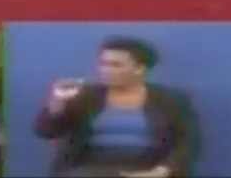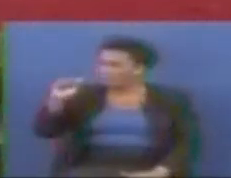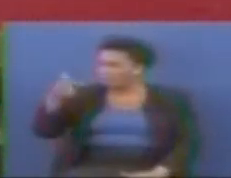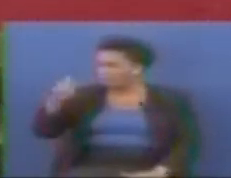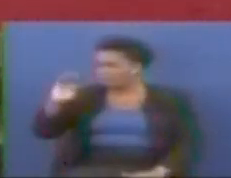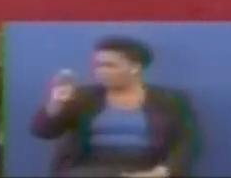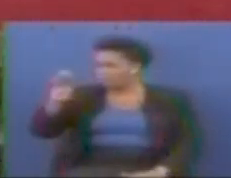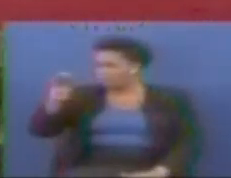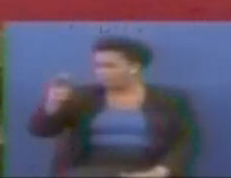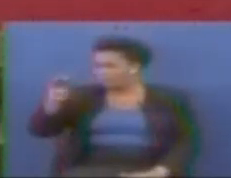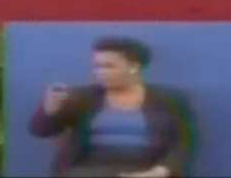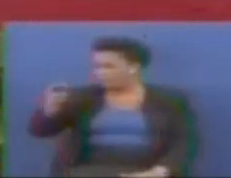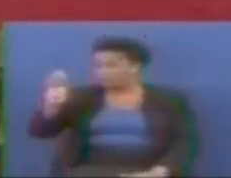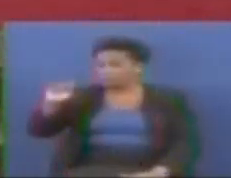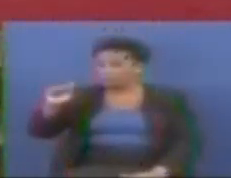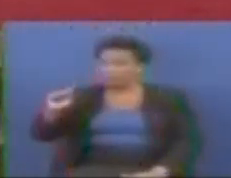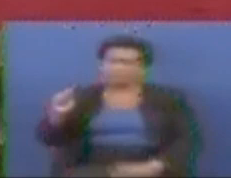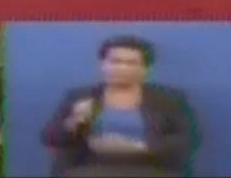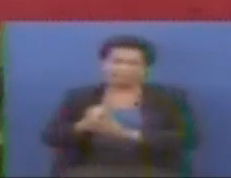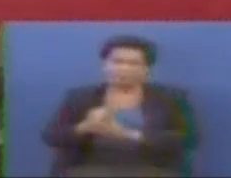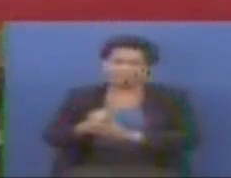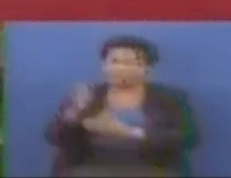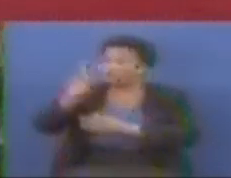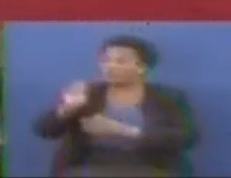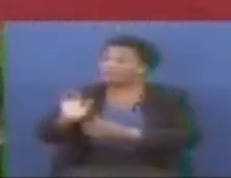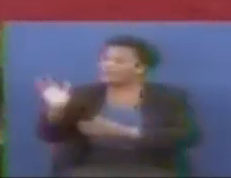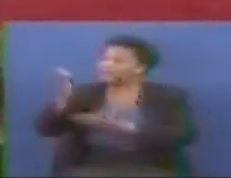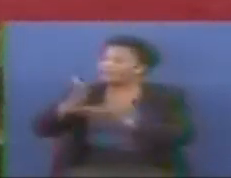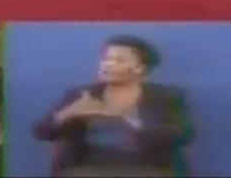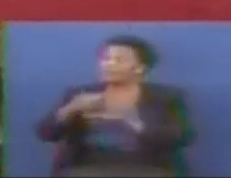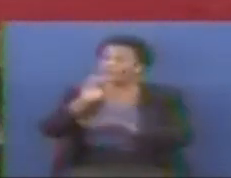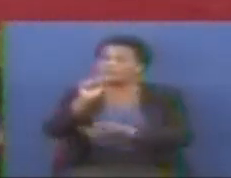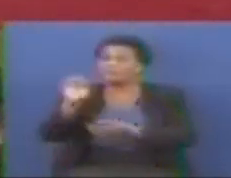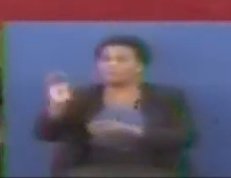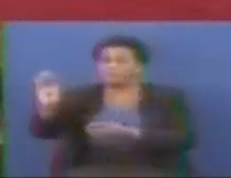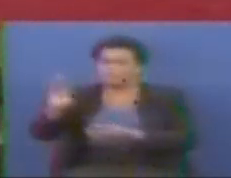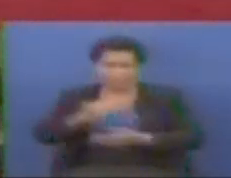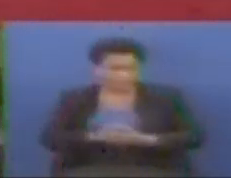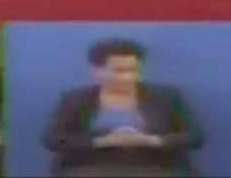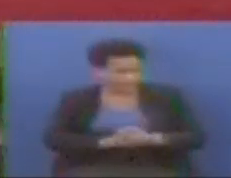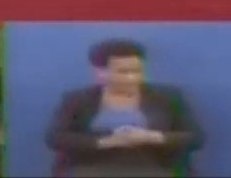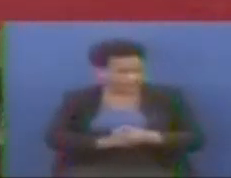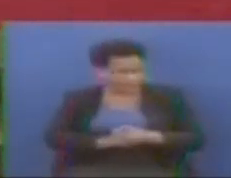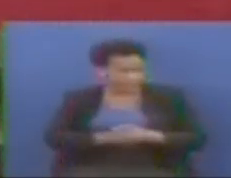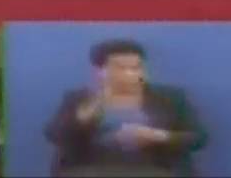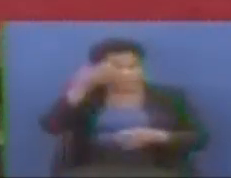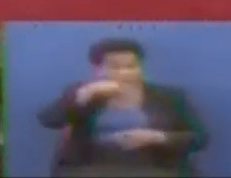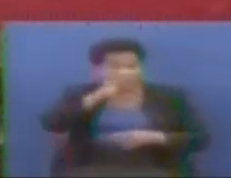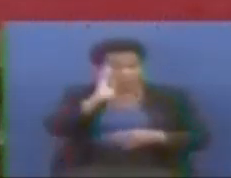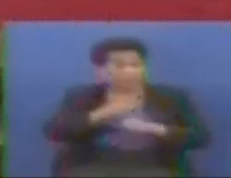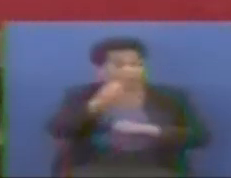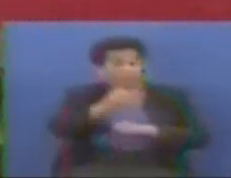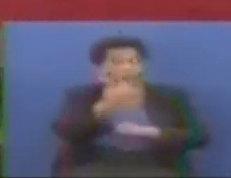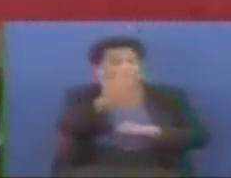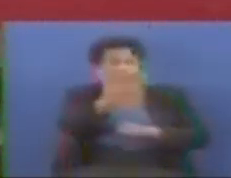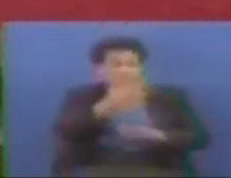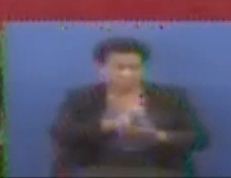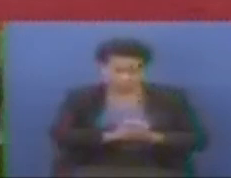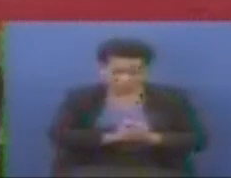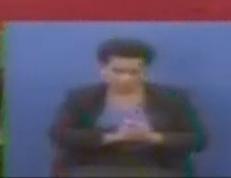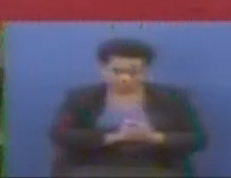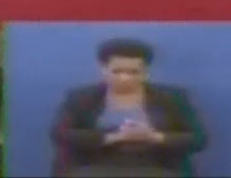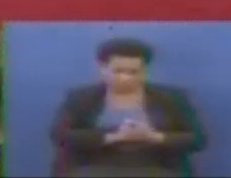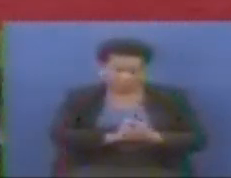mshikaki, ana helmeti, saidi mira, sijui imekuwaje, wataendelea kupigwa adhabu zao, na siku saba